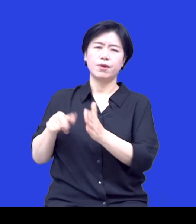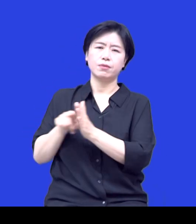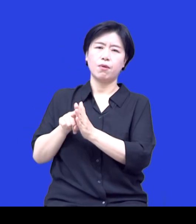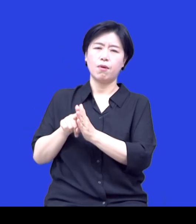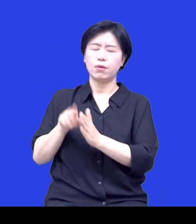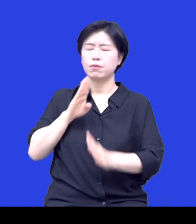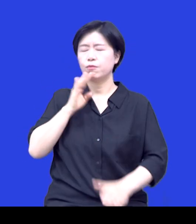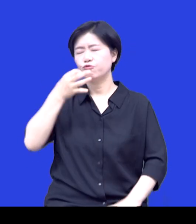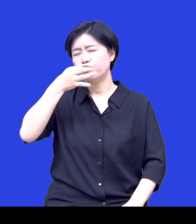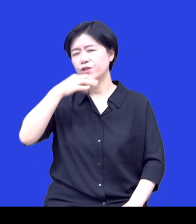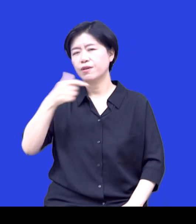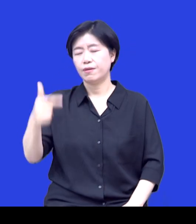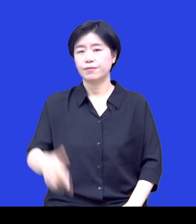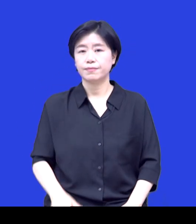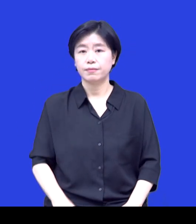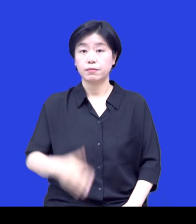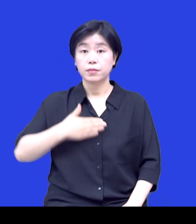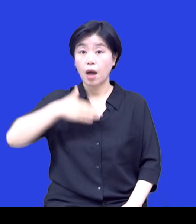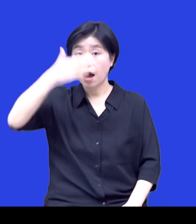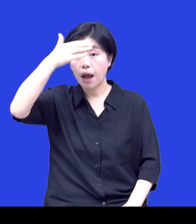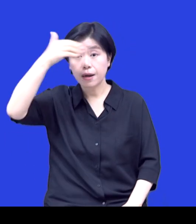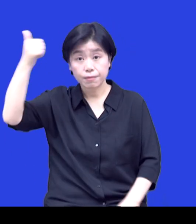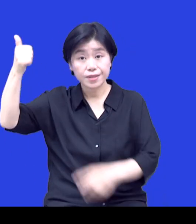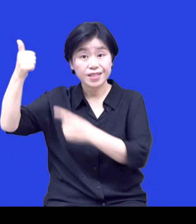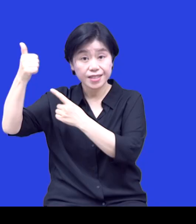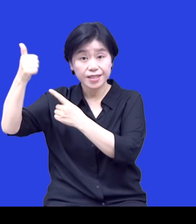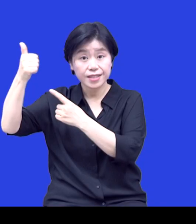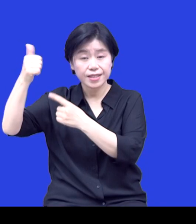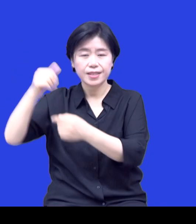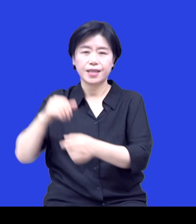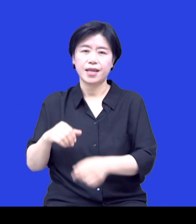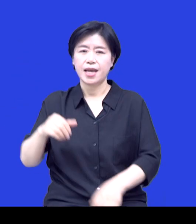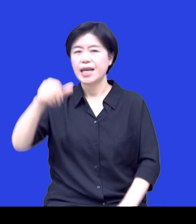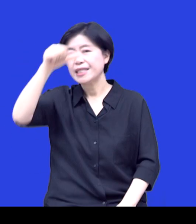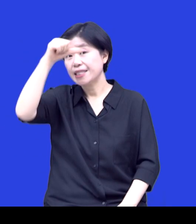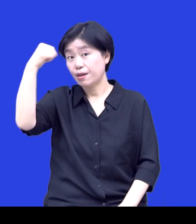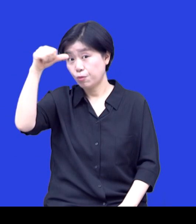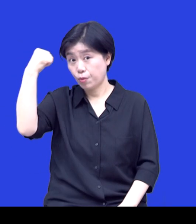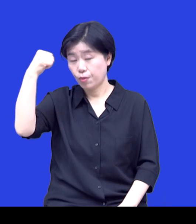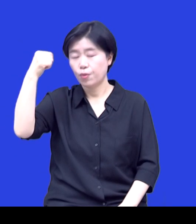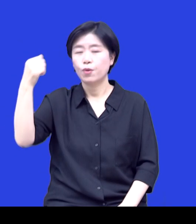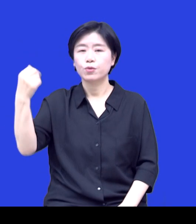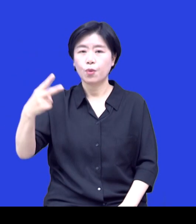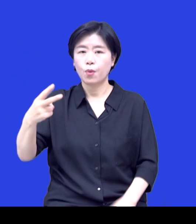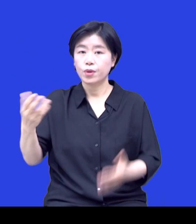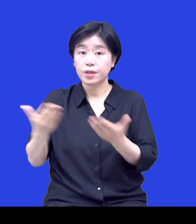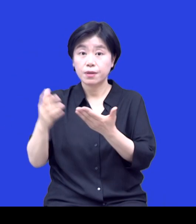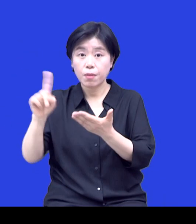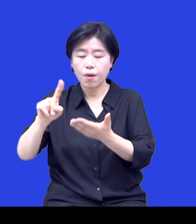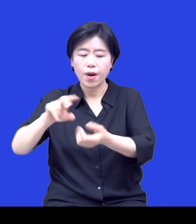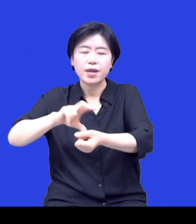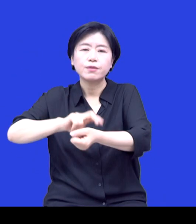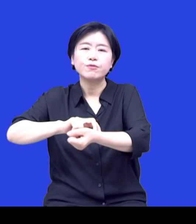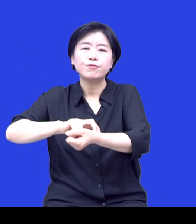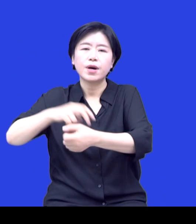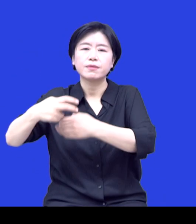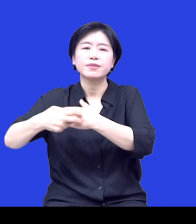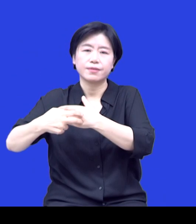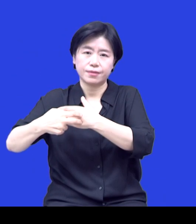그런데 할아버님은 허준 같은 장로님이셨어요. 한방을 네. 하셨는데 동네 사람들 다